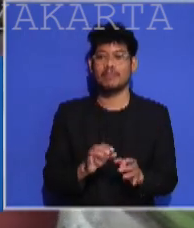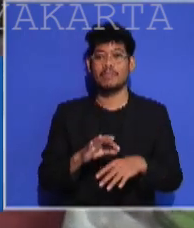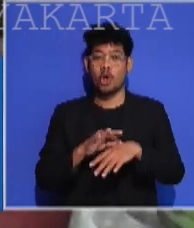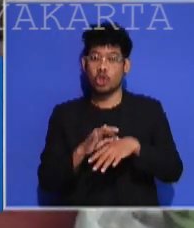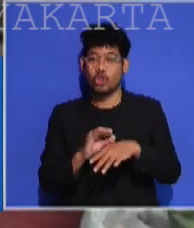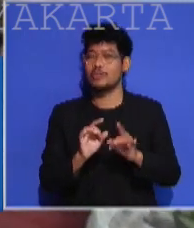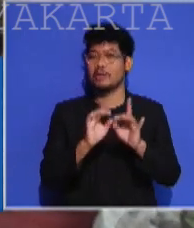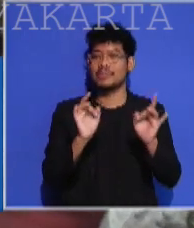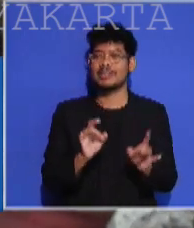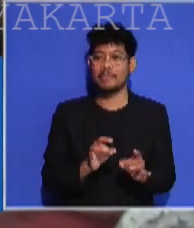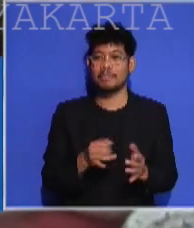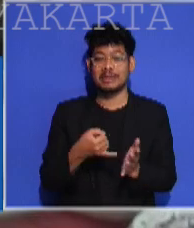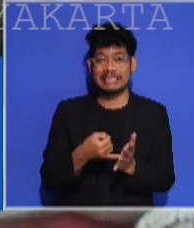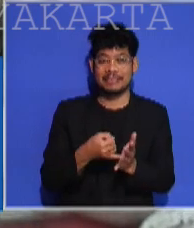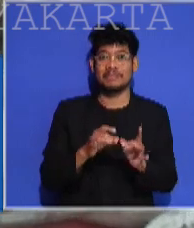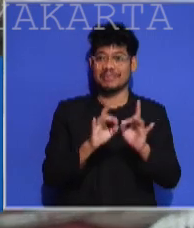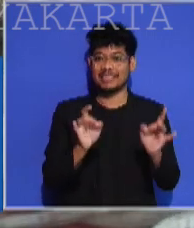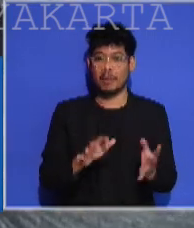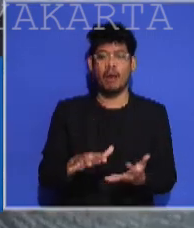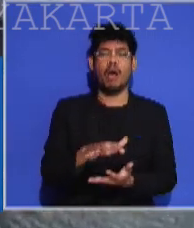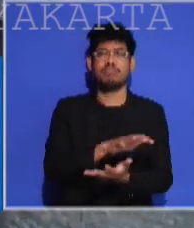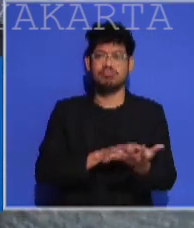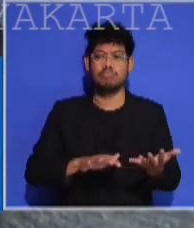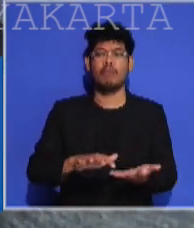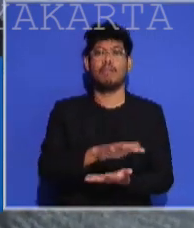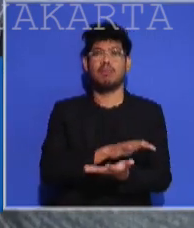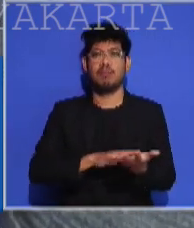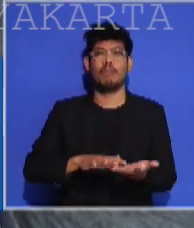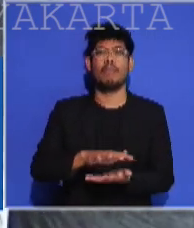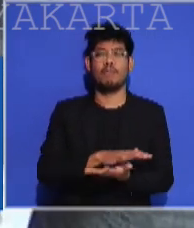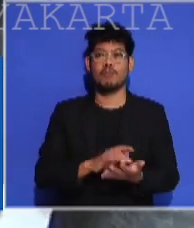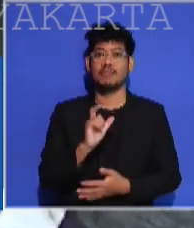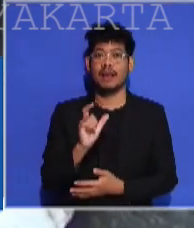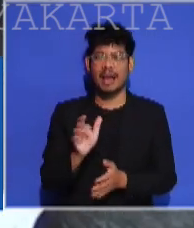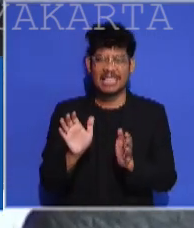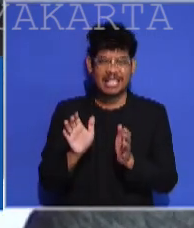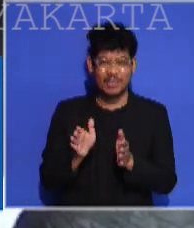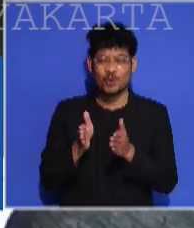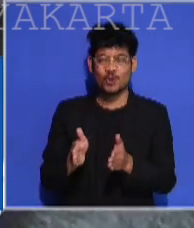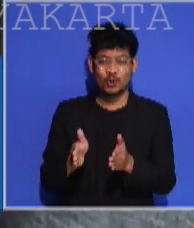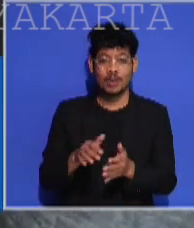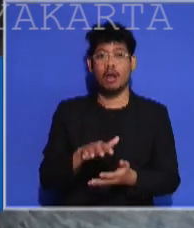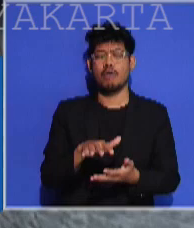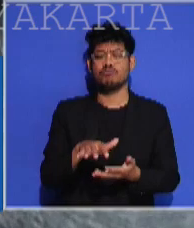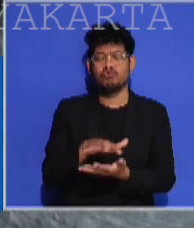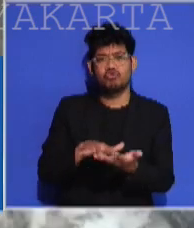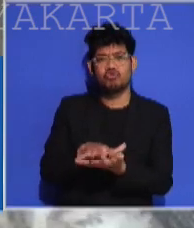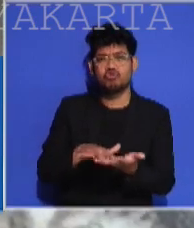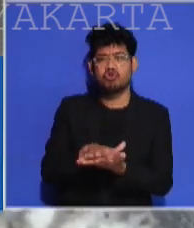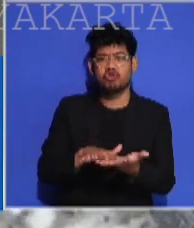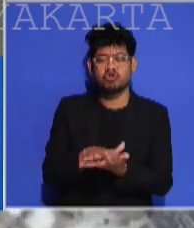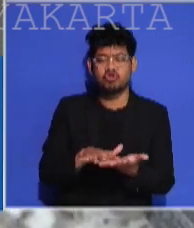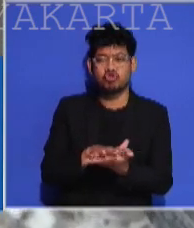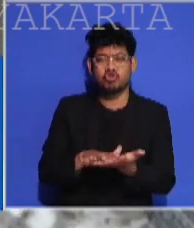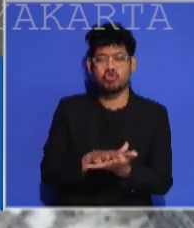probiotik lan sakpiturutipun. Caranipun damel ugi prasaja sanget, sedaya bahan wau dipun campur ing gonyawiji,